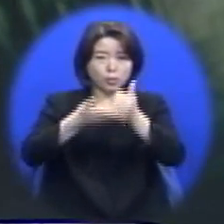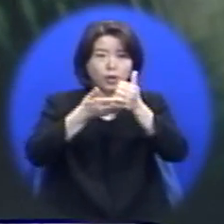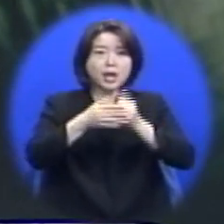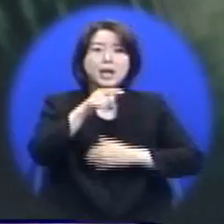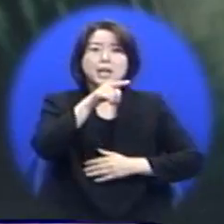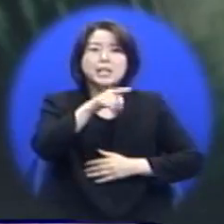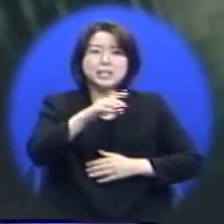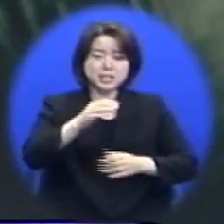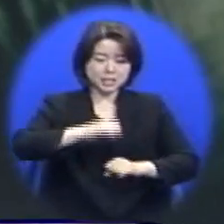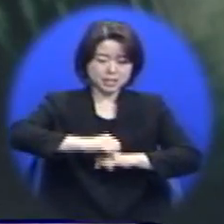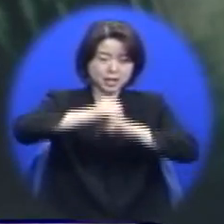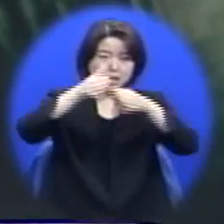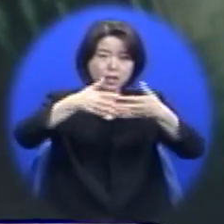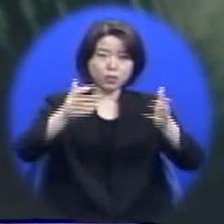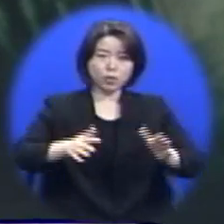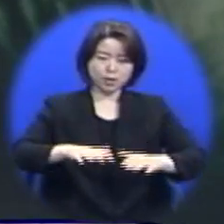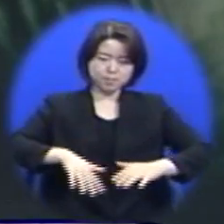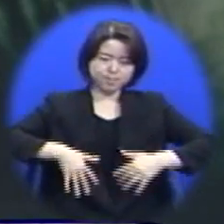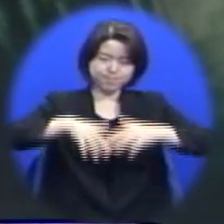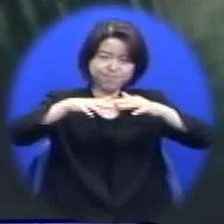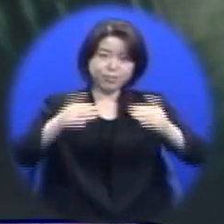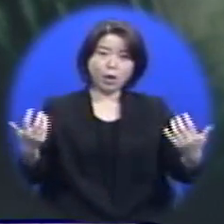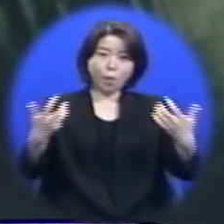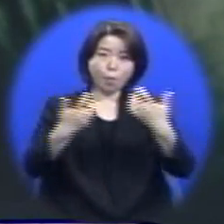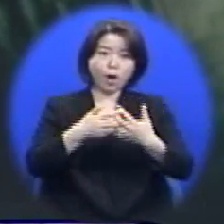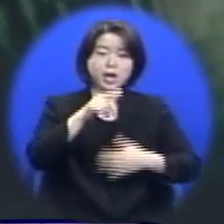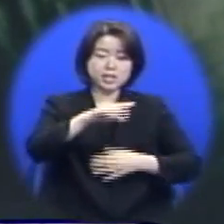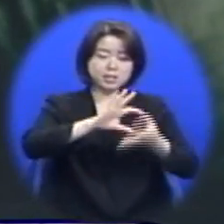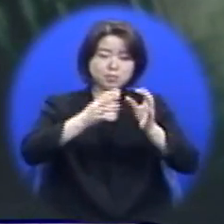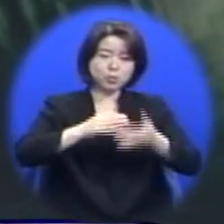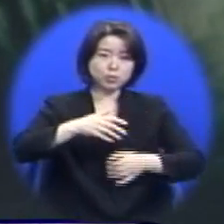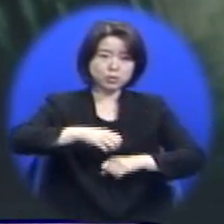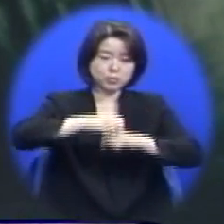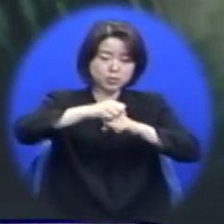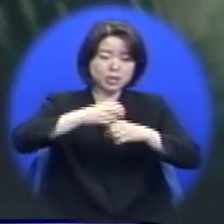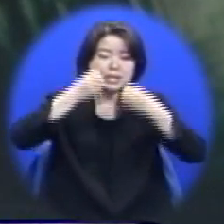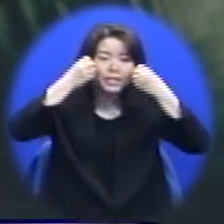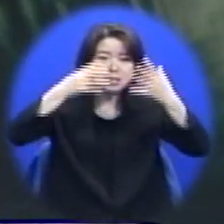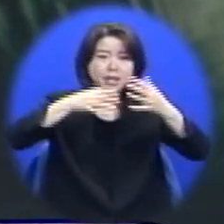차고 내 포도즙 틀에 새 포도즙이 넘치리라.